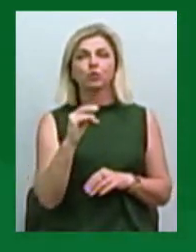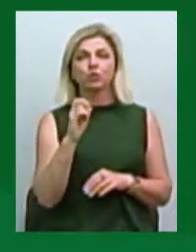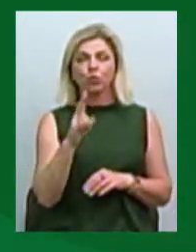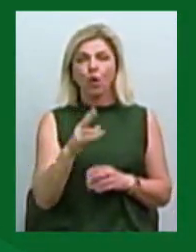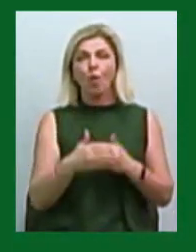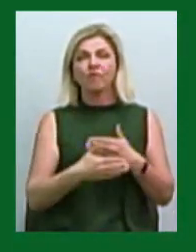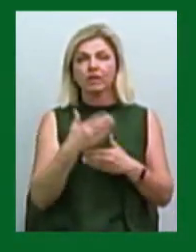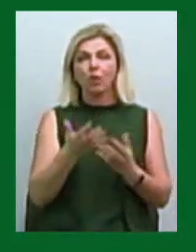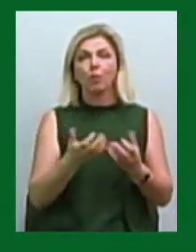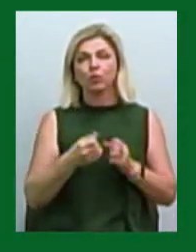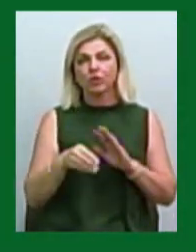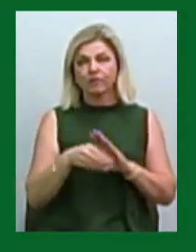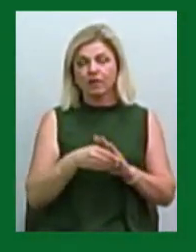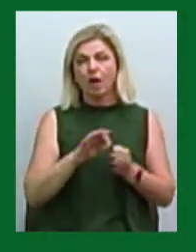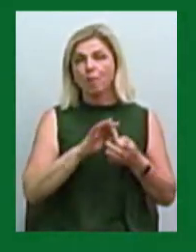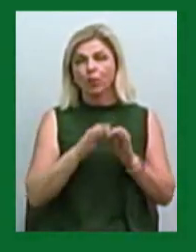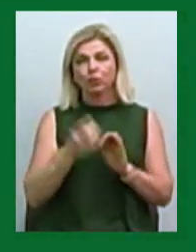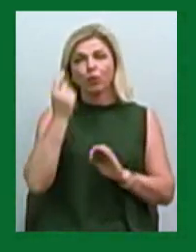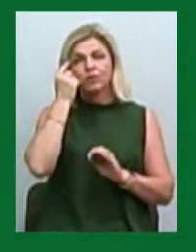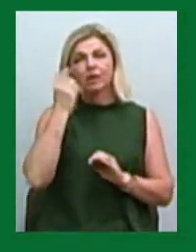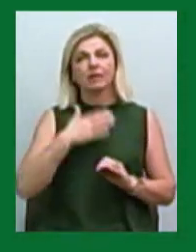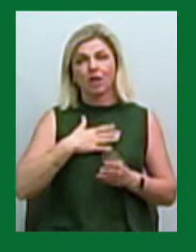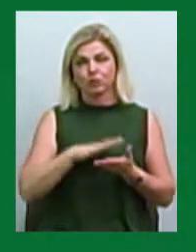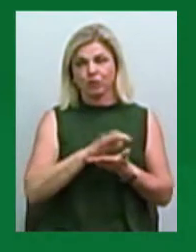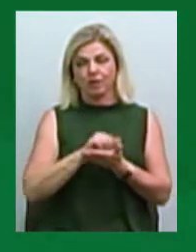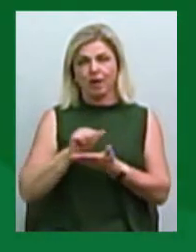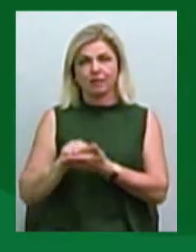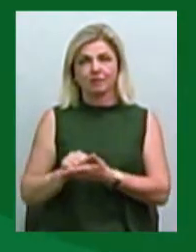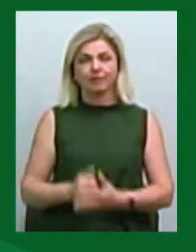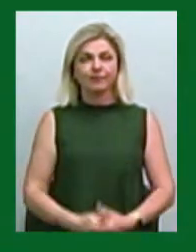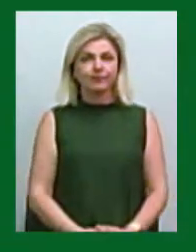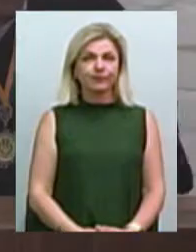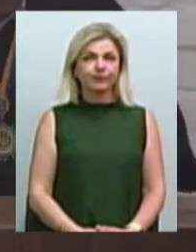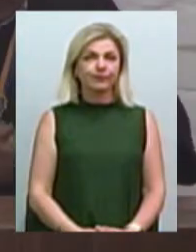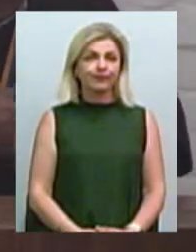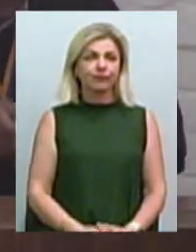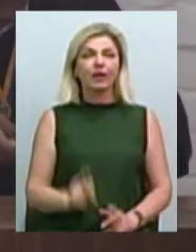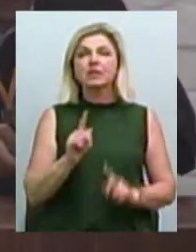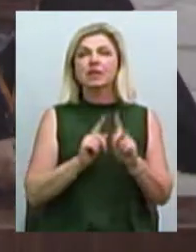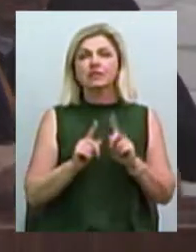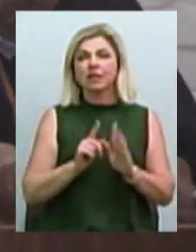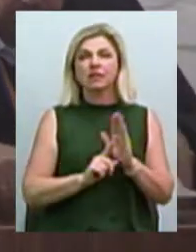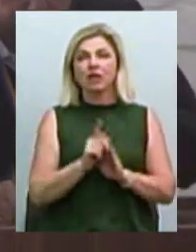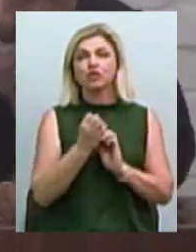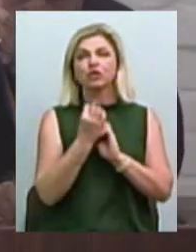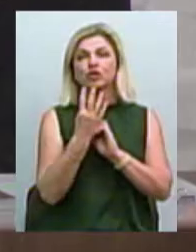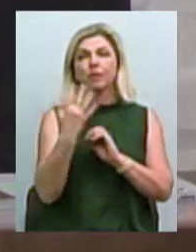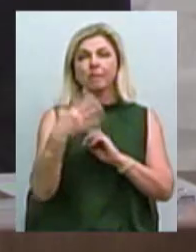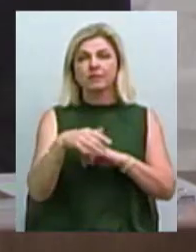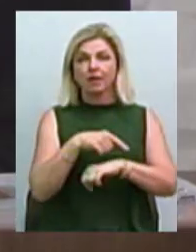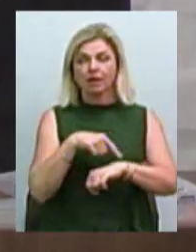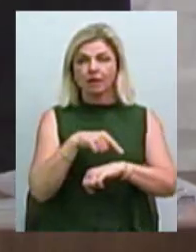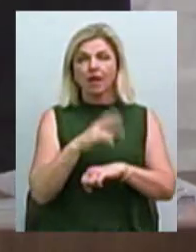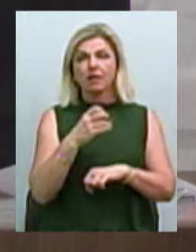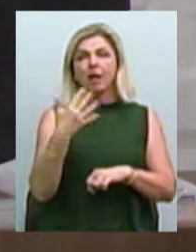отриманні хабара. Подробиці дізнавались кореспонденти Суспільного. Засідання розпочалося о 14:50. На